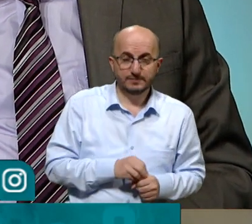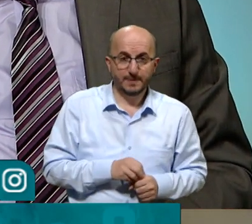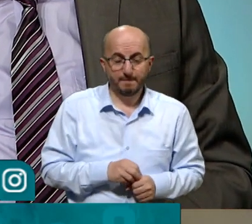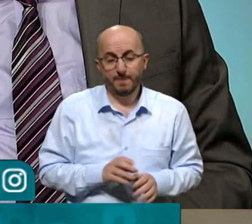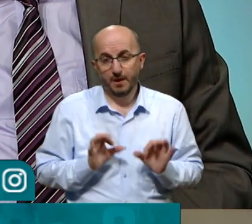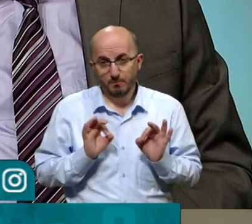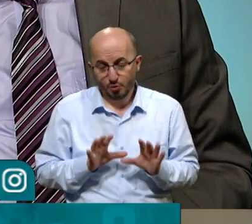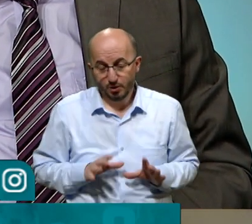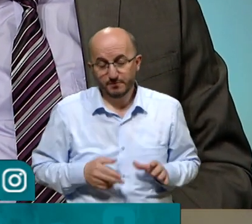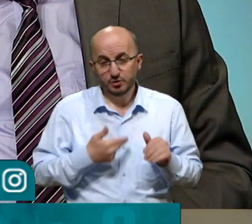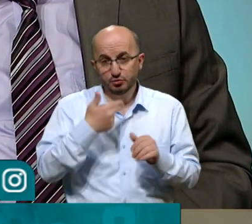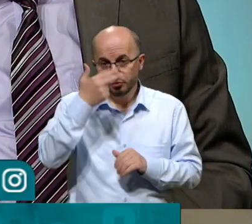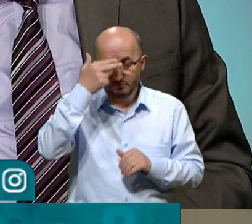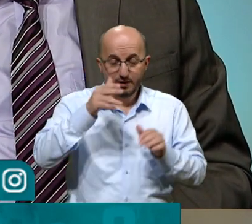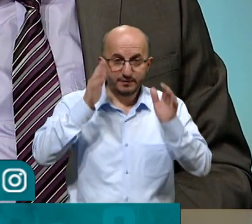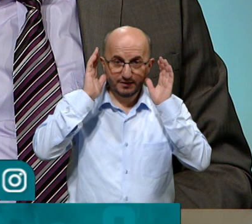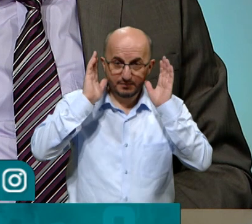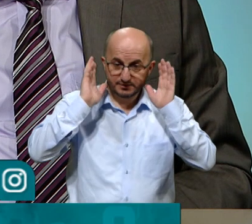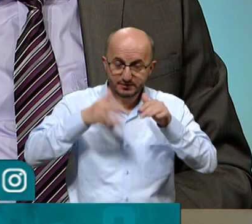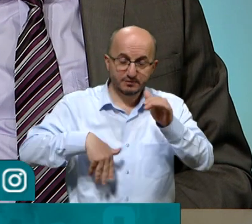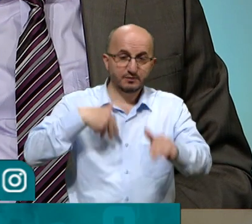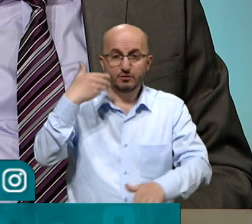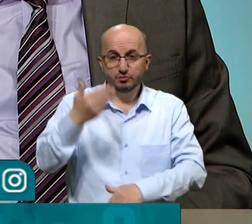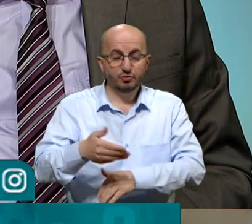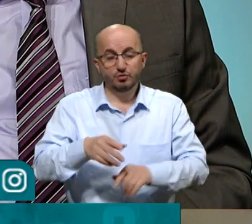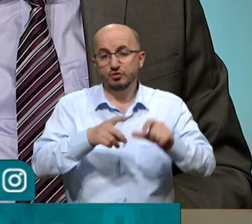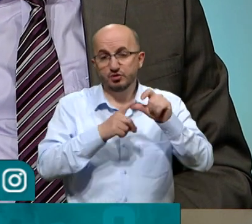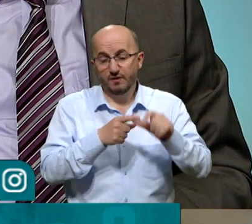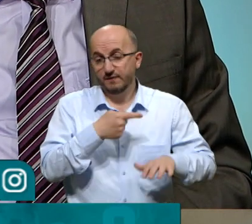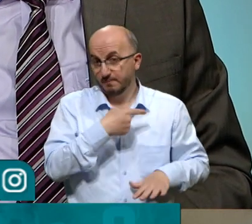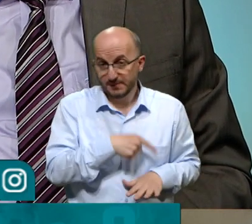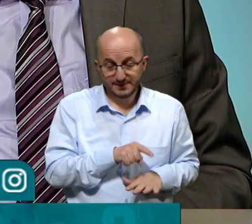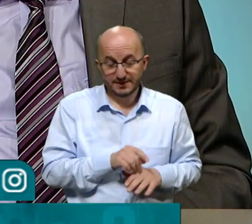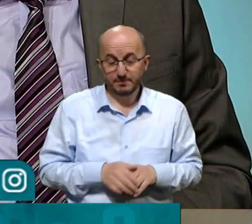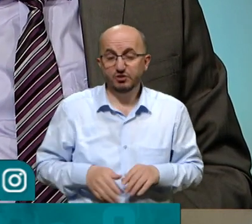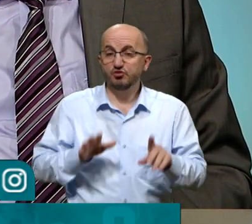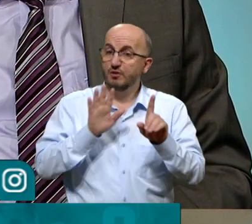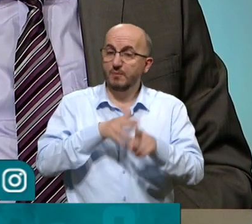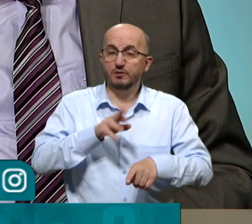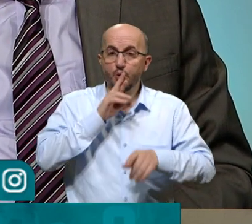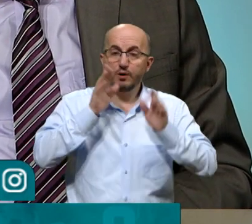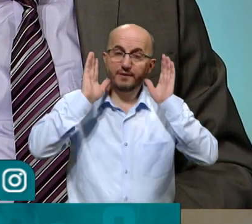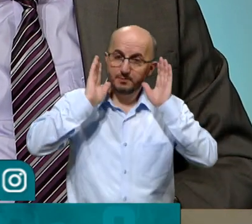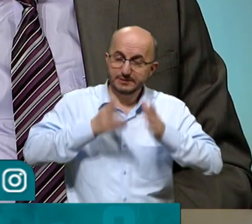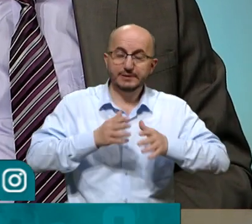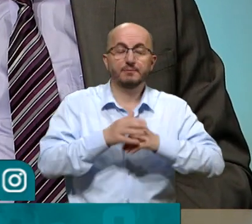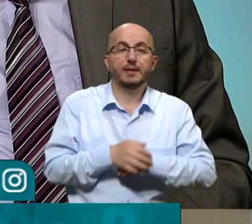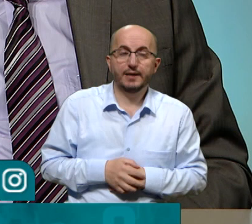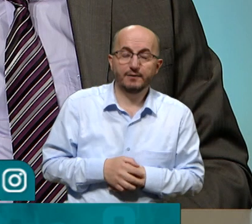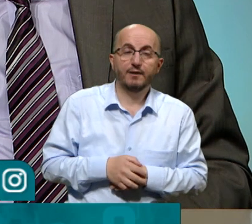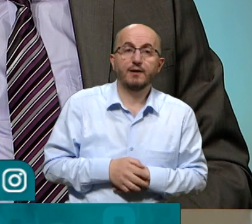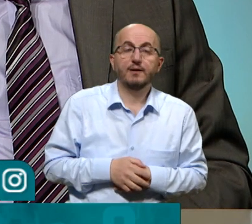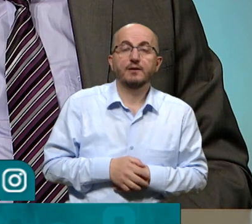böyle bir cuma namazını kıldıktan sonra şafiilerin cemaatle öğle namazı kılmaları